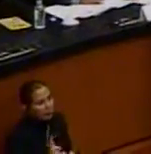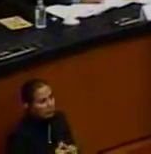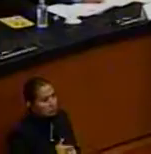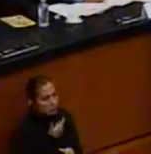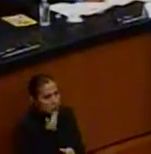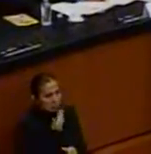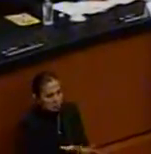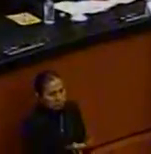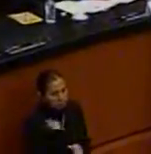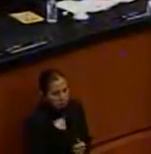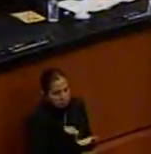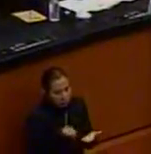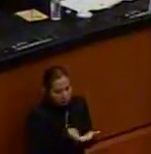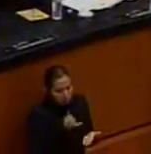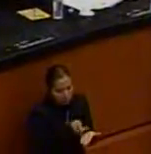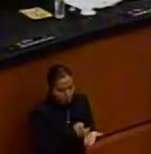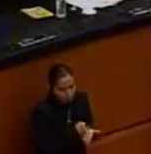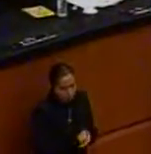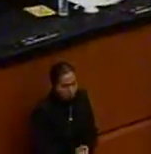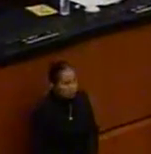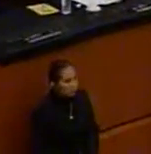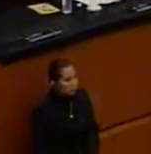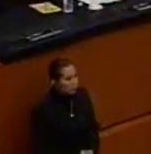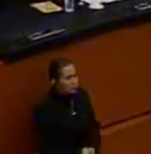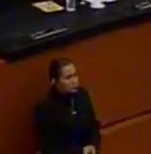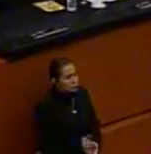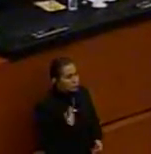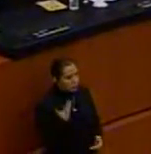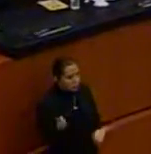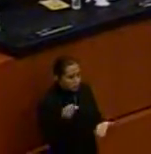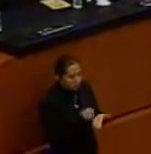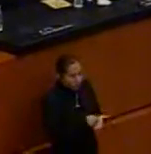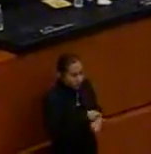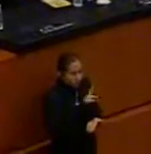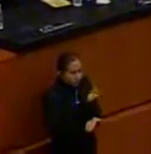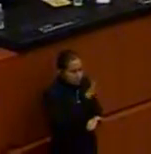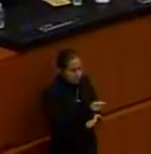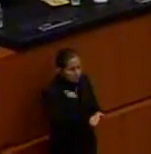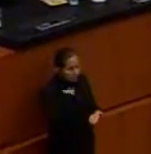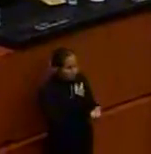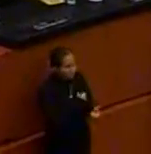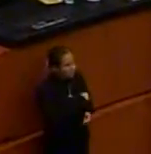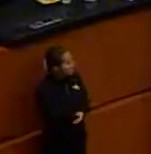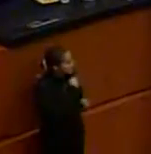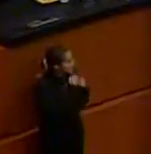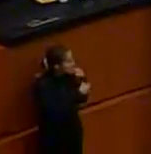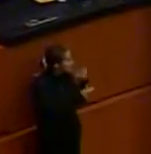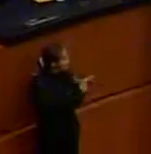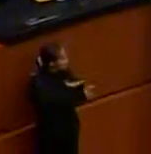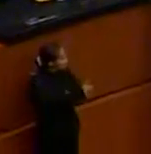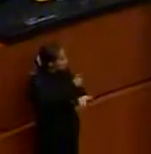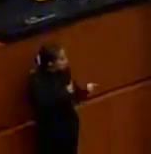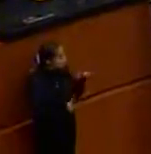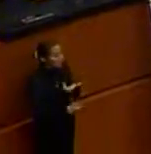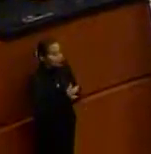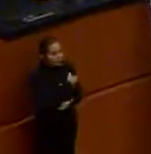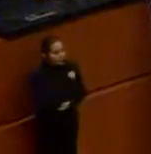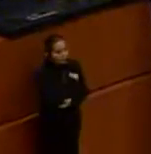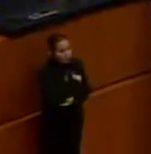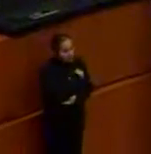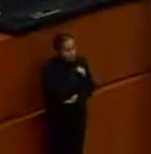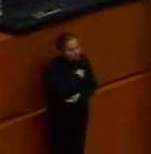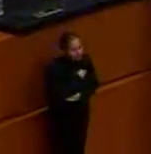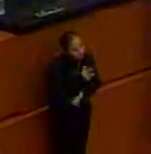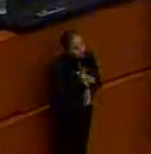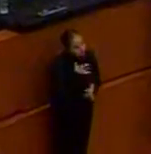Alors, nous allons maintenant voir pourquoi est-ce qu'il est question d'introduire un RBI en Suisse. Si la Suisse est un pays vu comme riche,